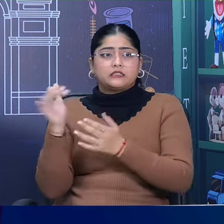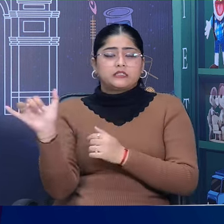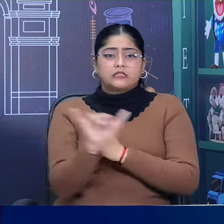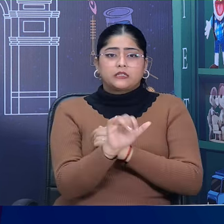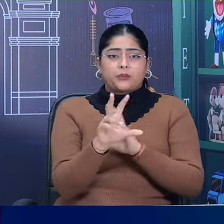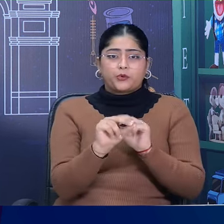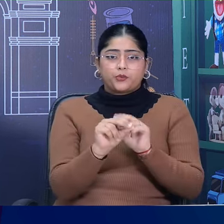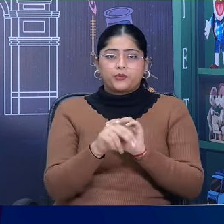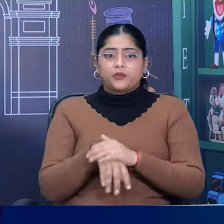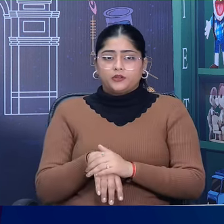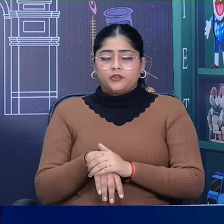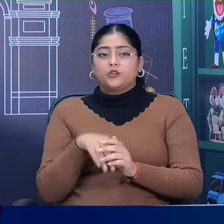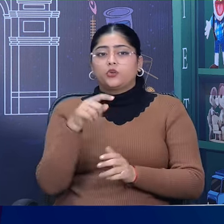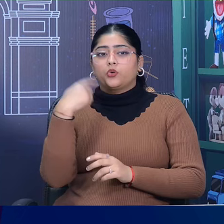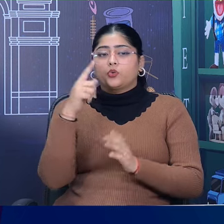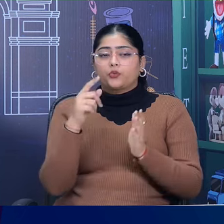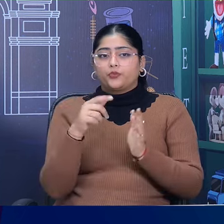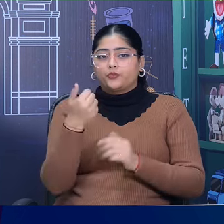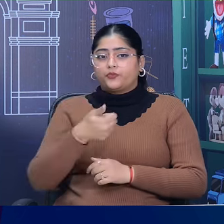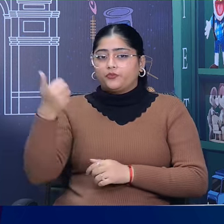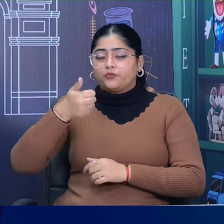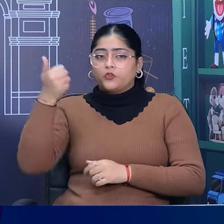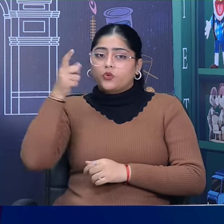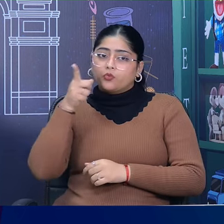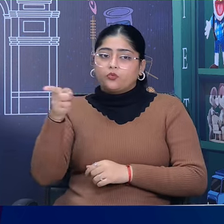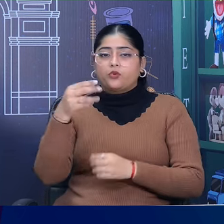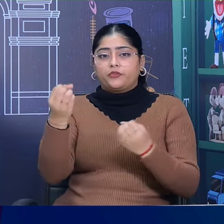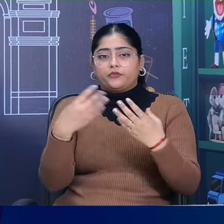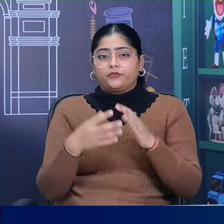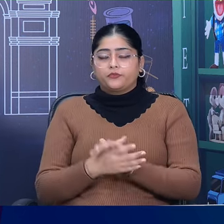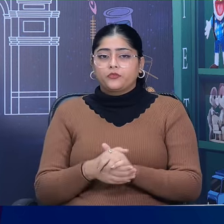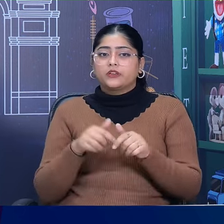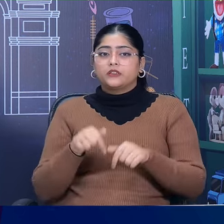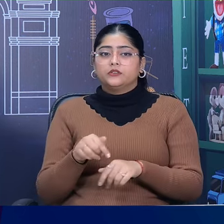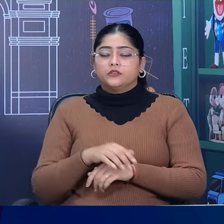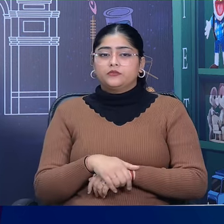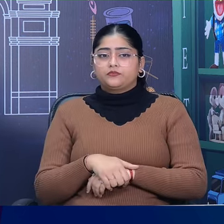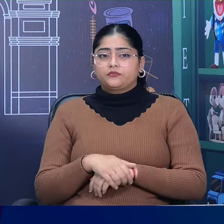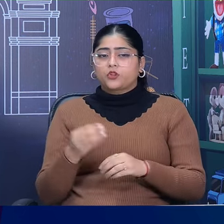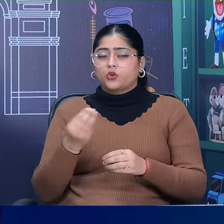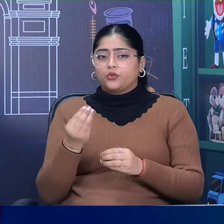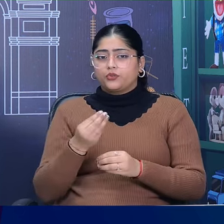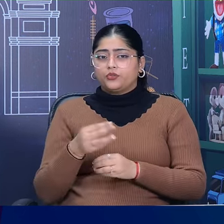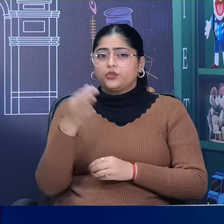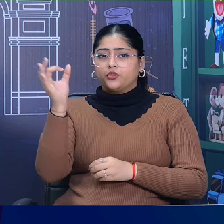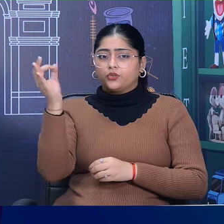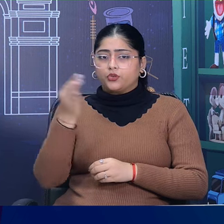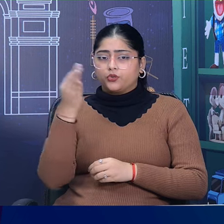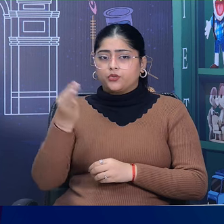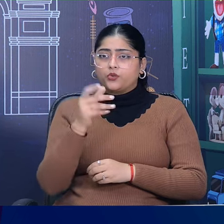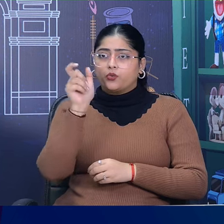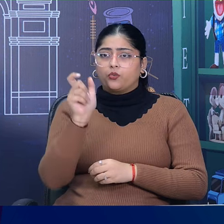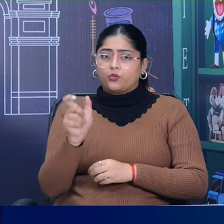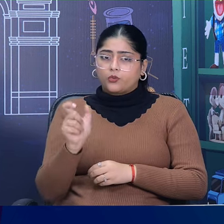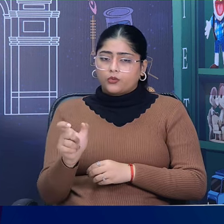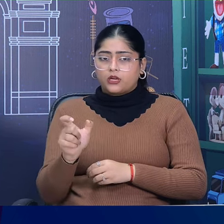सिलेक्ट किया है वो जाके बात करेंगे ठीक है सर मैं आपसे यह भी जानना चाहेंगे कि आपने इस चैप्टर में हमें कई नए शब्द भी बताए हैं तो